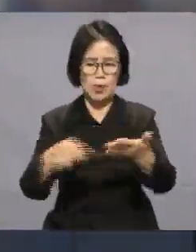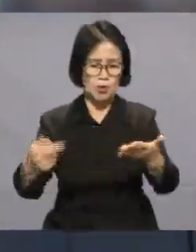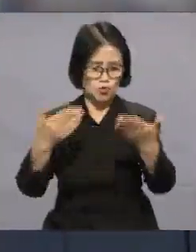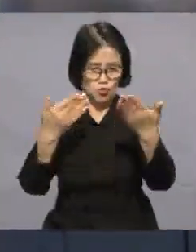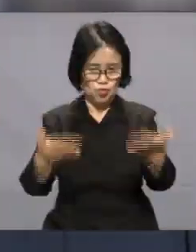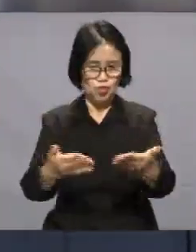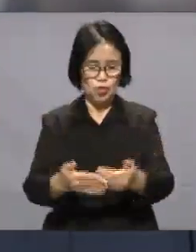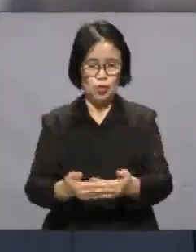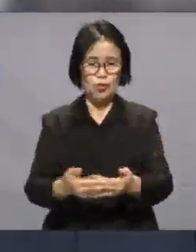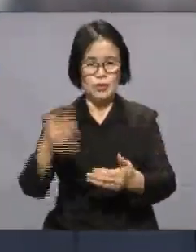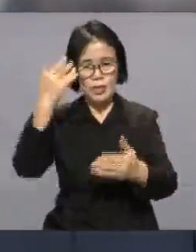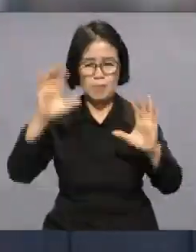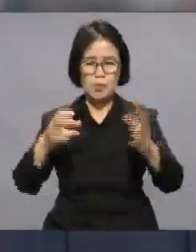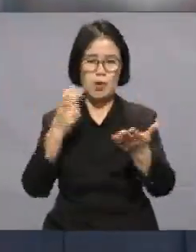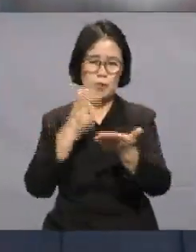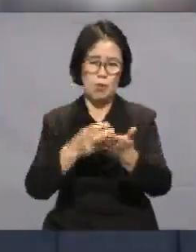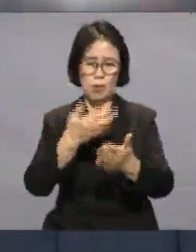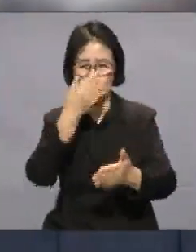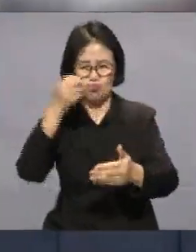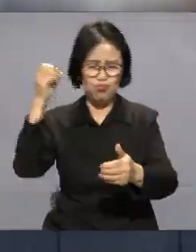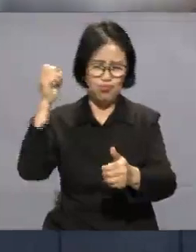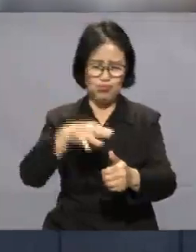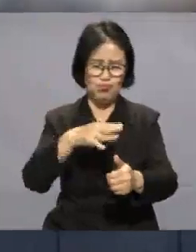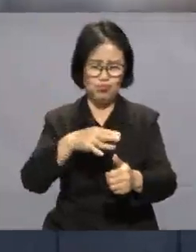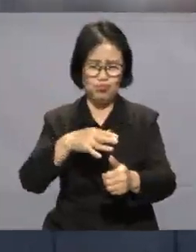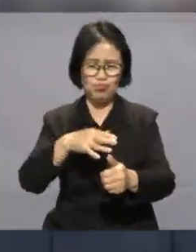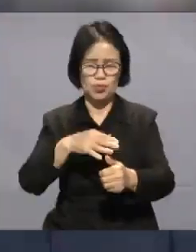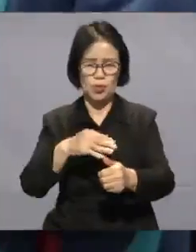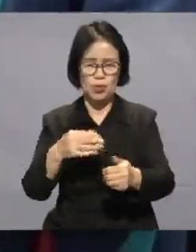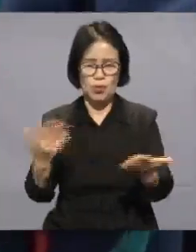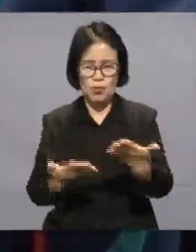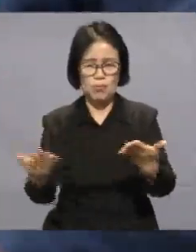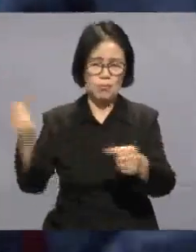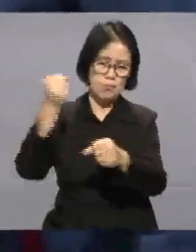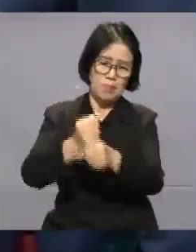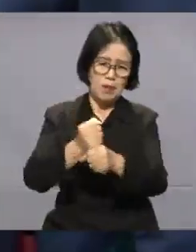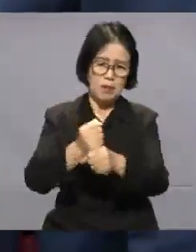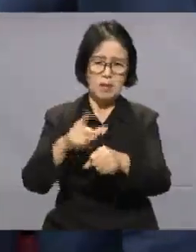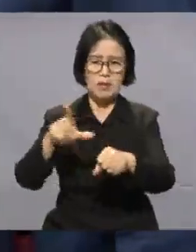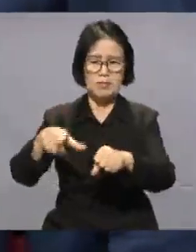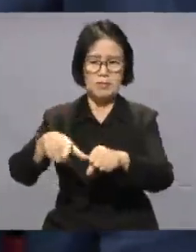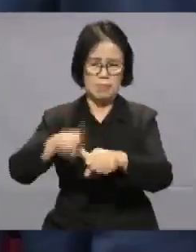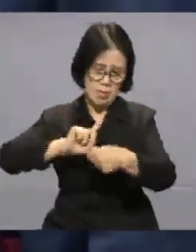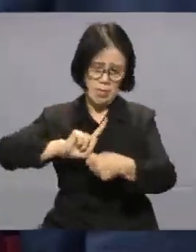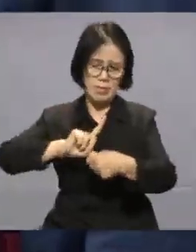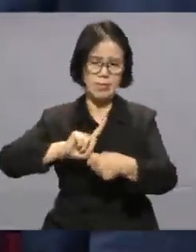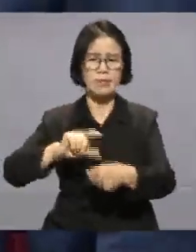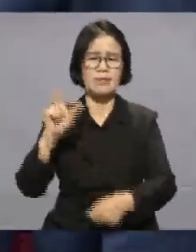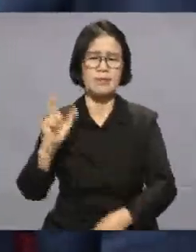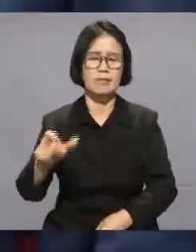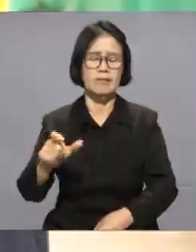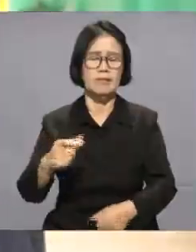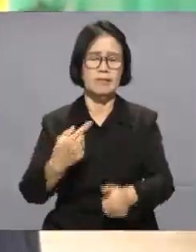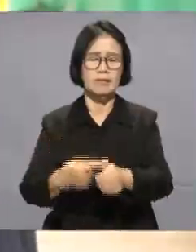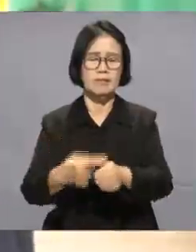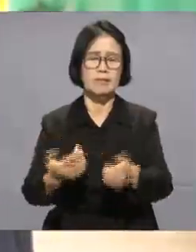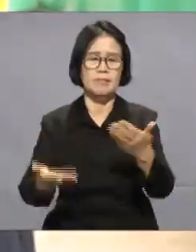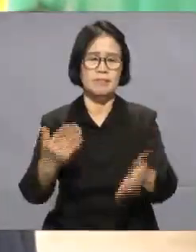주고 대한민국의 법을 무시하고 짓밟고 원위치하는 것은 때가 늦었다며 강하게 비판했습니다